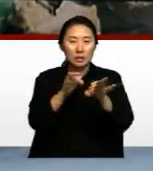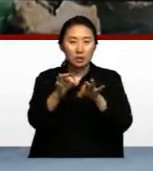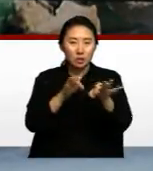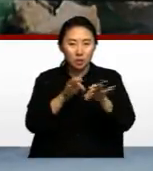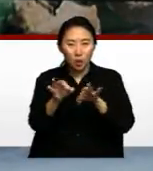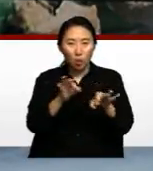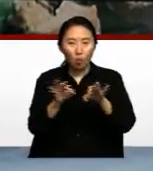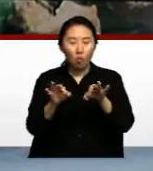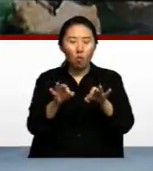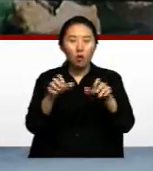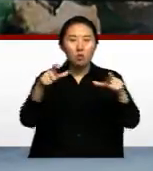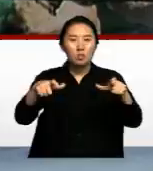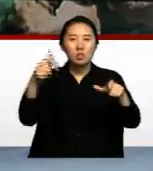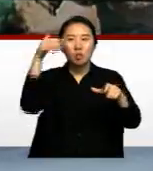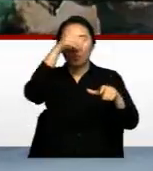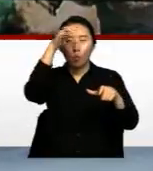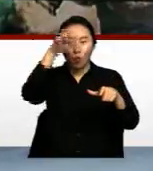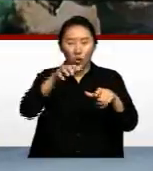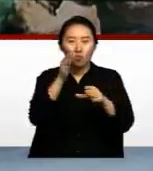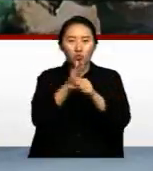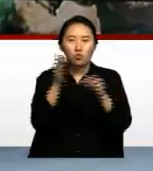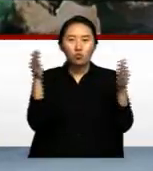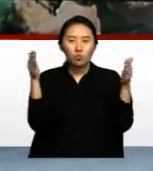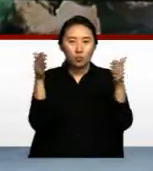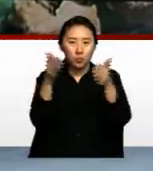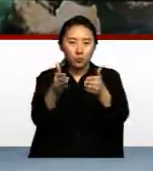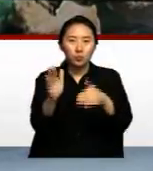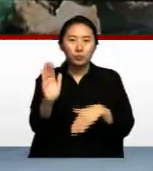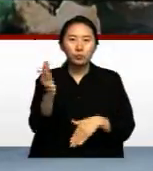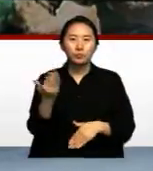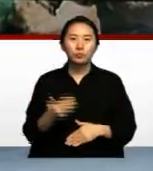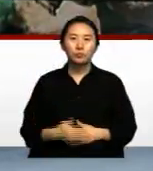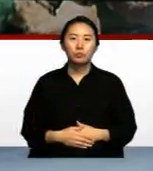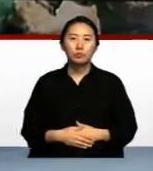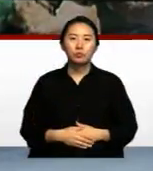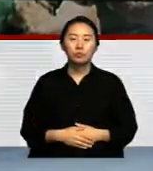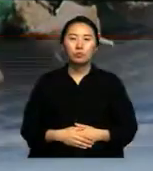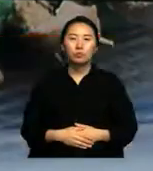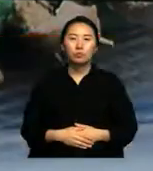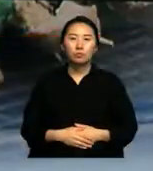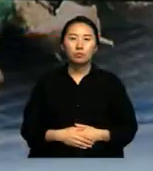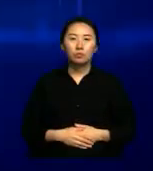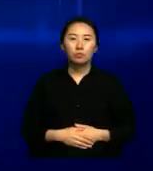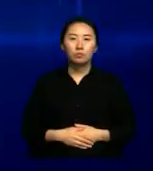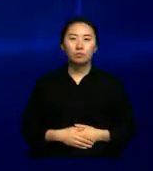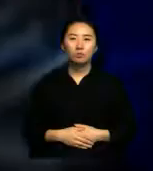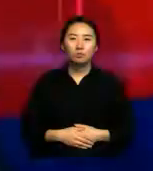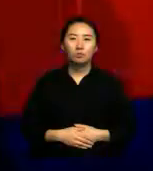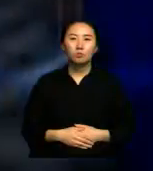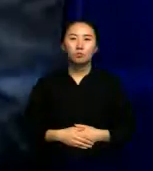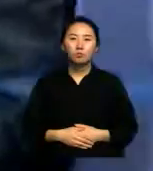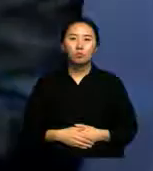장터에서 지역 관광산업의 전진기지로 거듭날 예정입니다. 오용석 기자의 보도입니다.